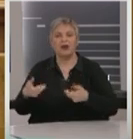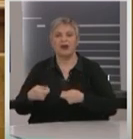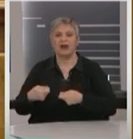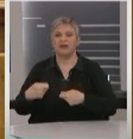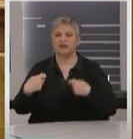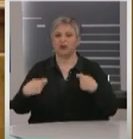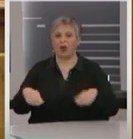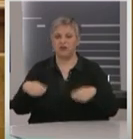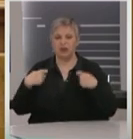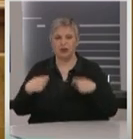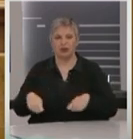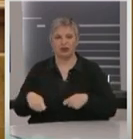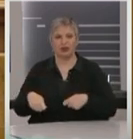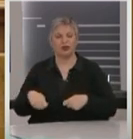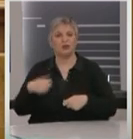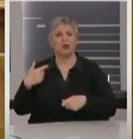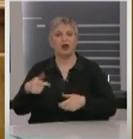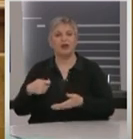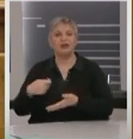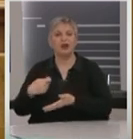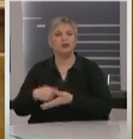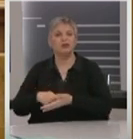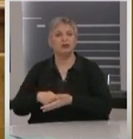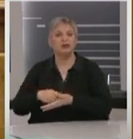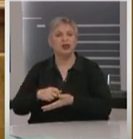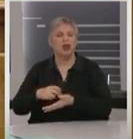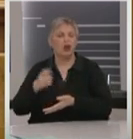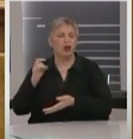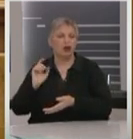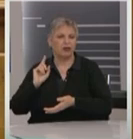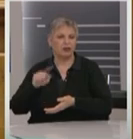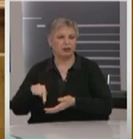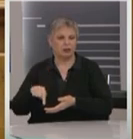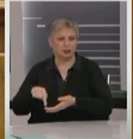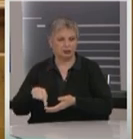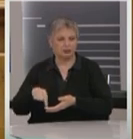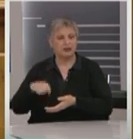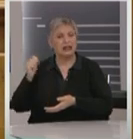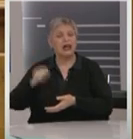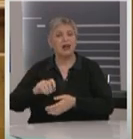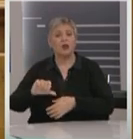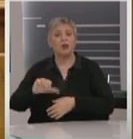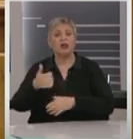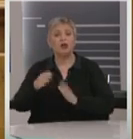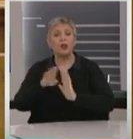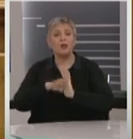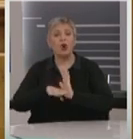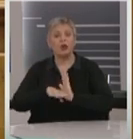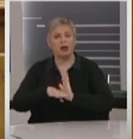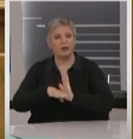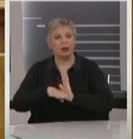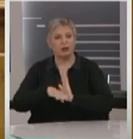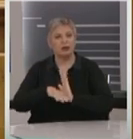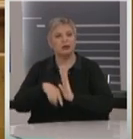φοροδιαφυγή. Μόνο από το πρόγραμμα εθελοντικής αποκάλυψης εισοδημάτων έχουμε δηλώσεις